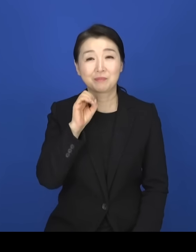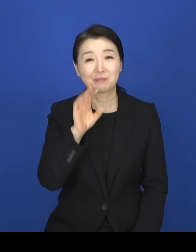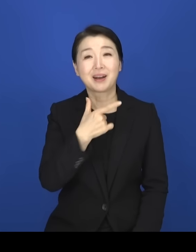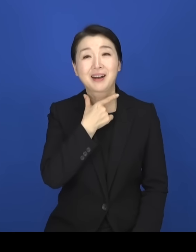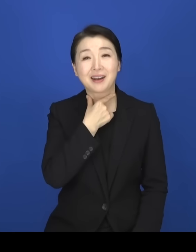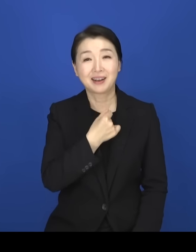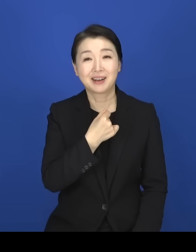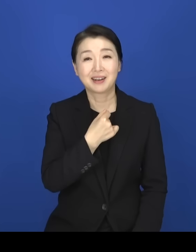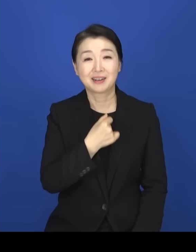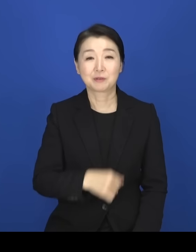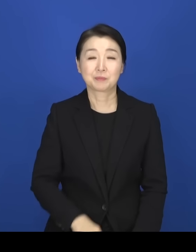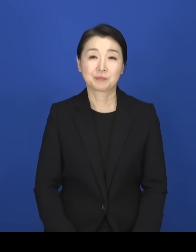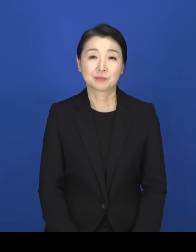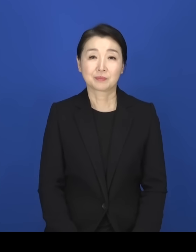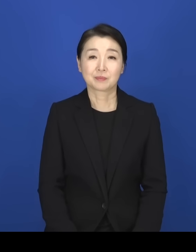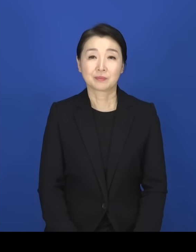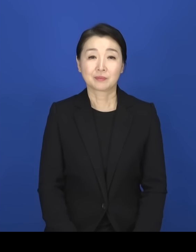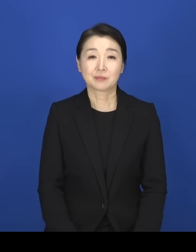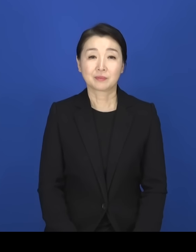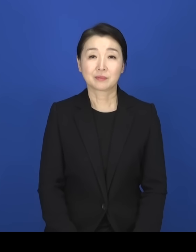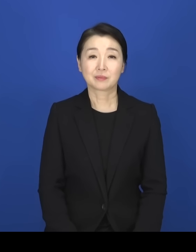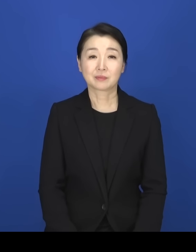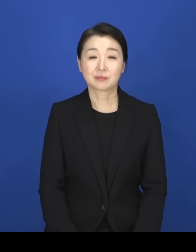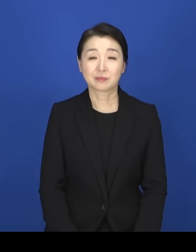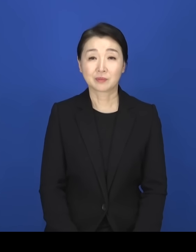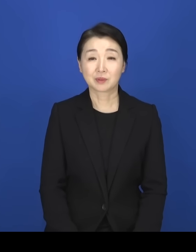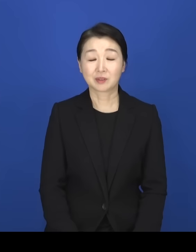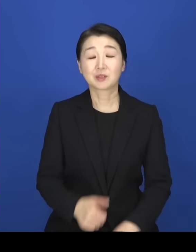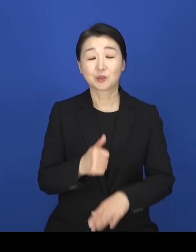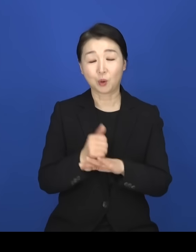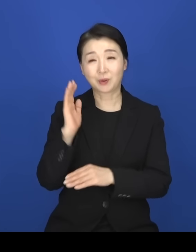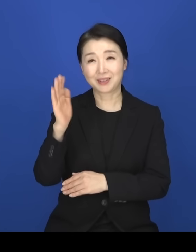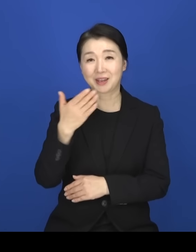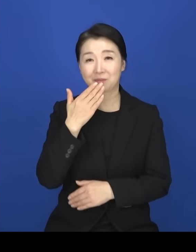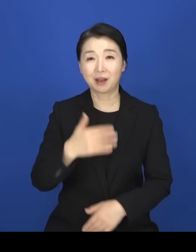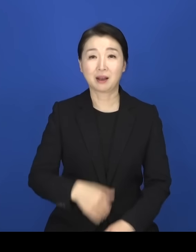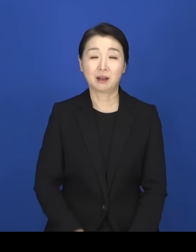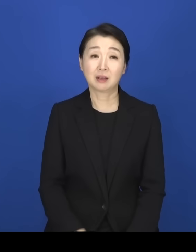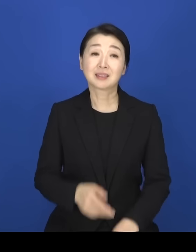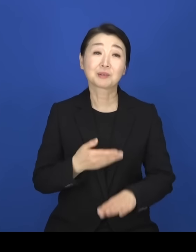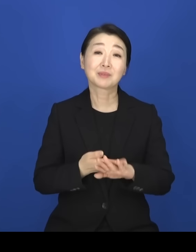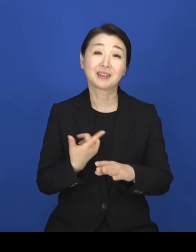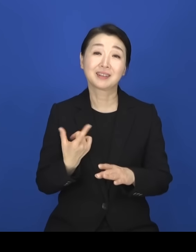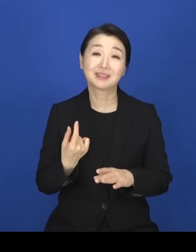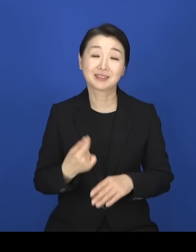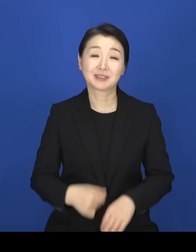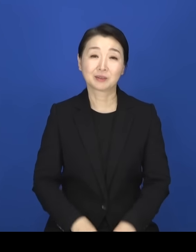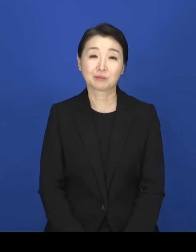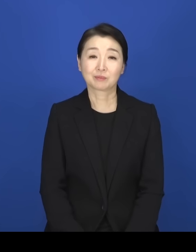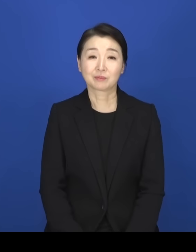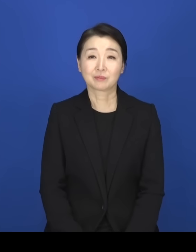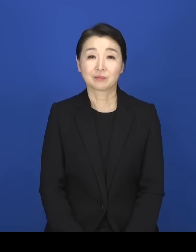얘기하고 싶으니까는 그리고 얘기하게 된 거죠. 그래서 그 부분이 달랐던 것 같고